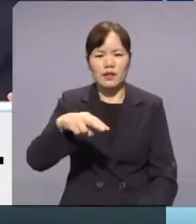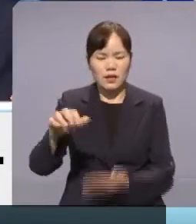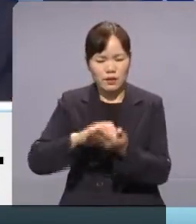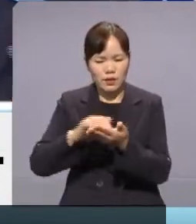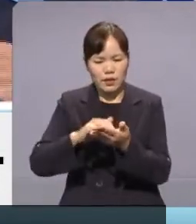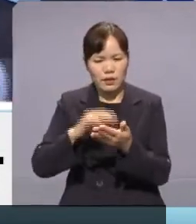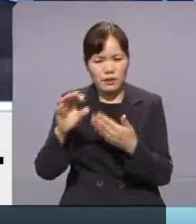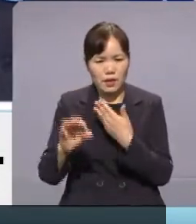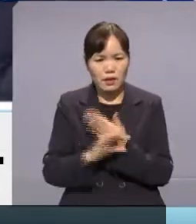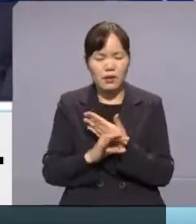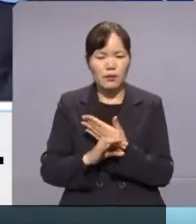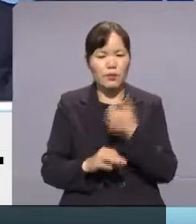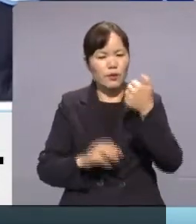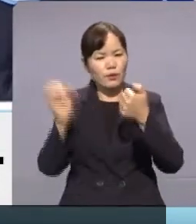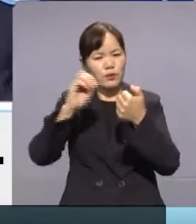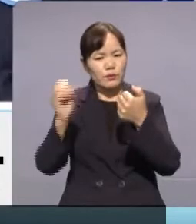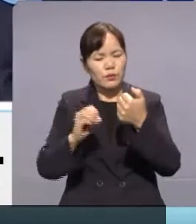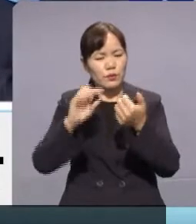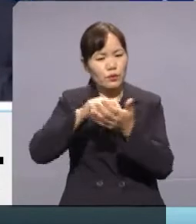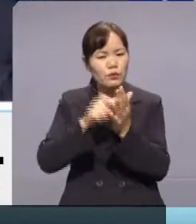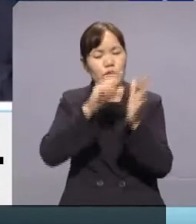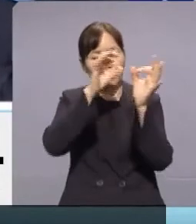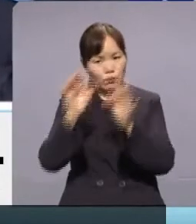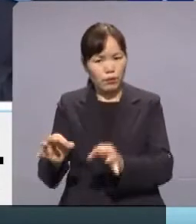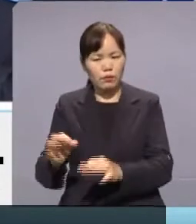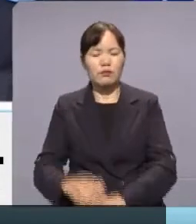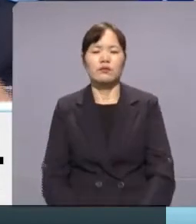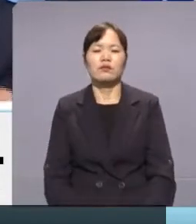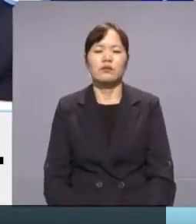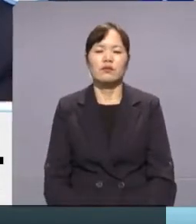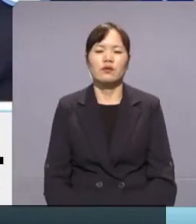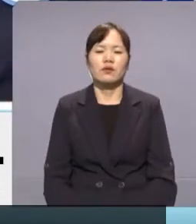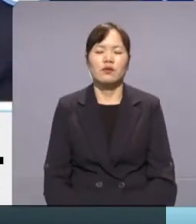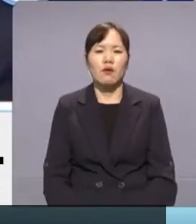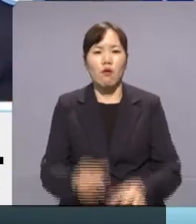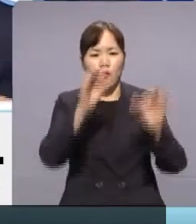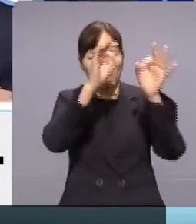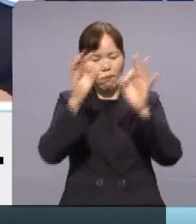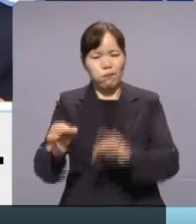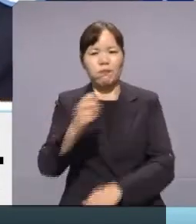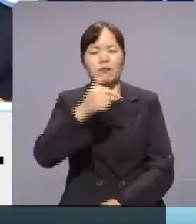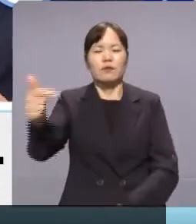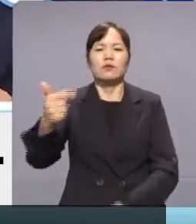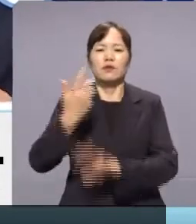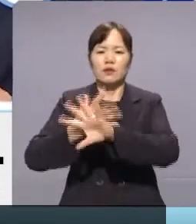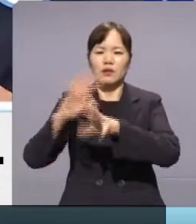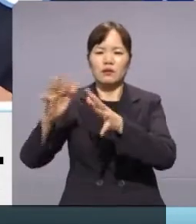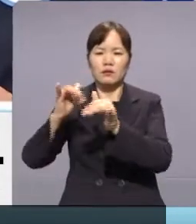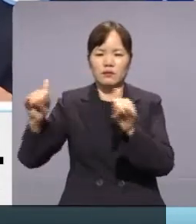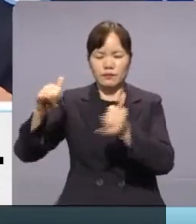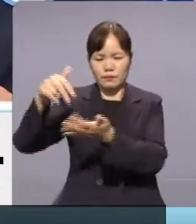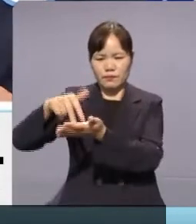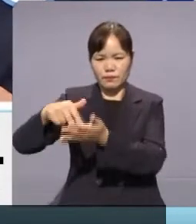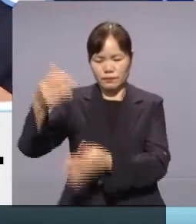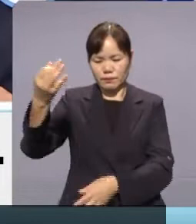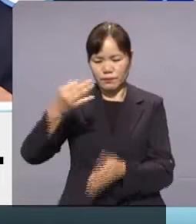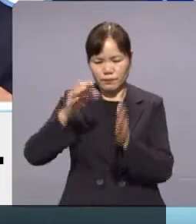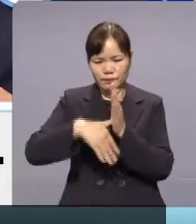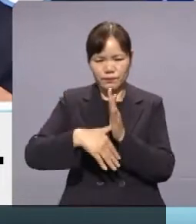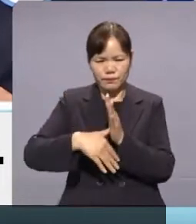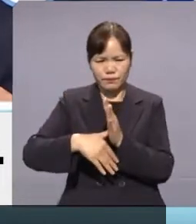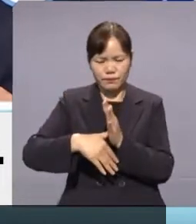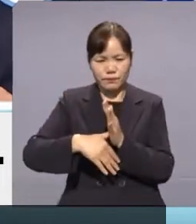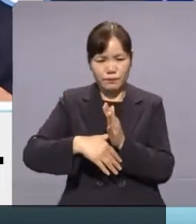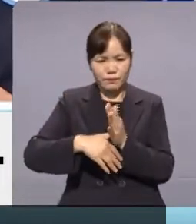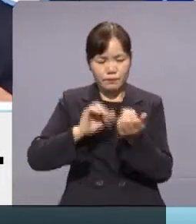가치로 환산을 하게 되면 거의 50% 정도 내렸습니다. 엄청나게 내린 거예요. 그러니까 네. 외국인들 입장에서 보면은 굉장히 저평가되어